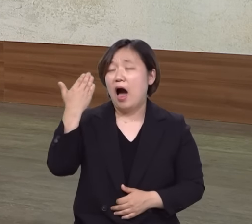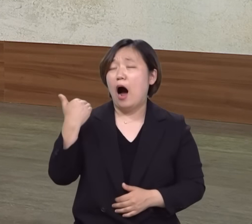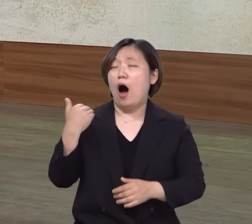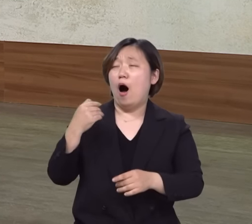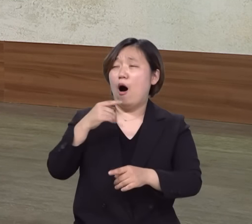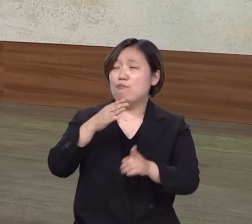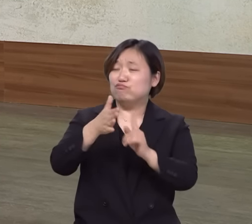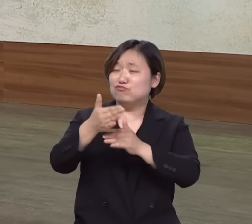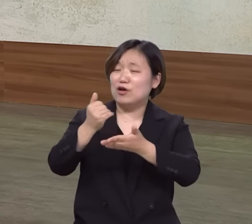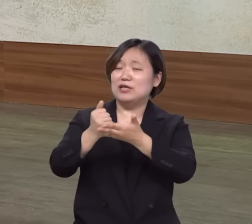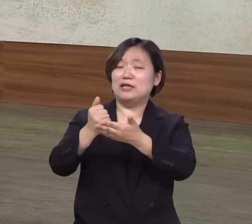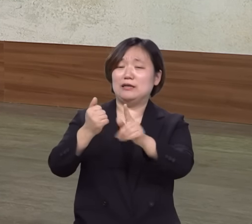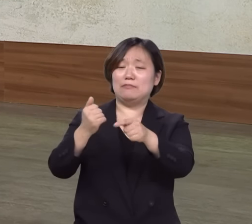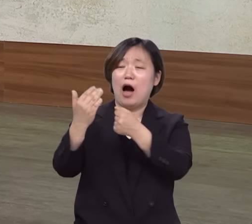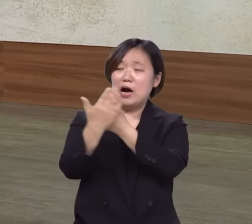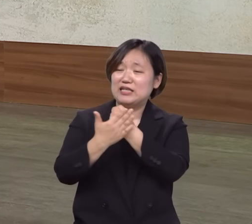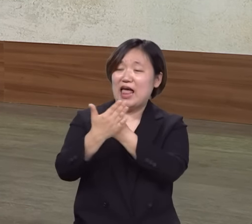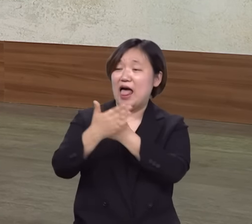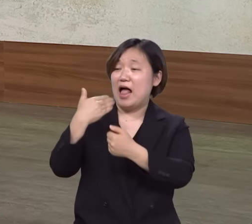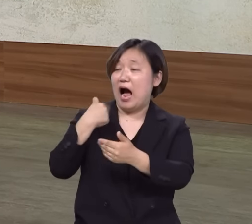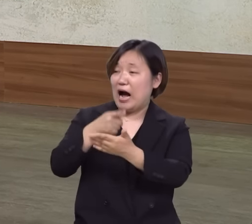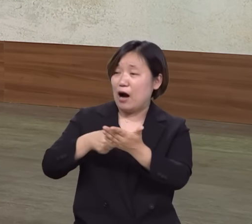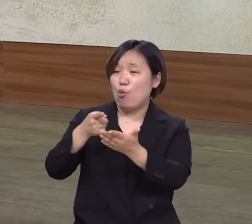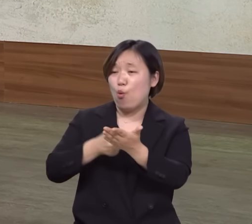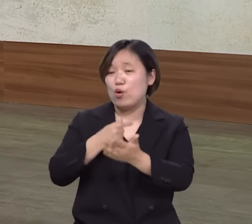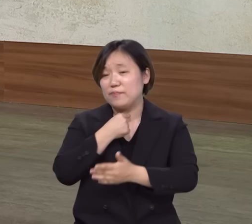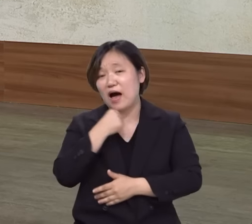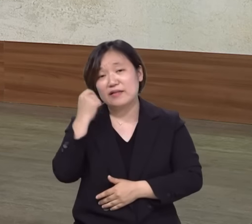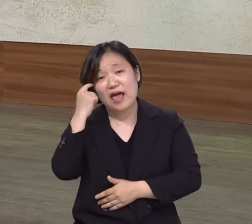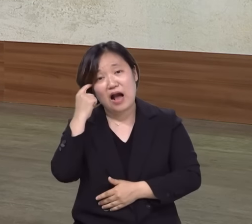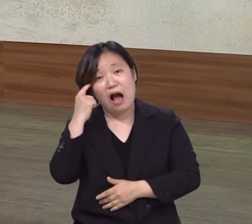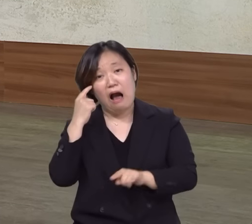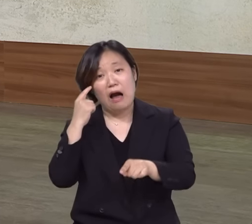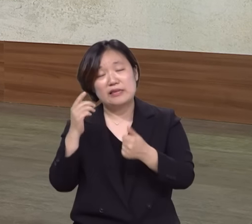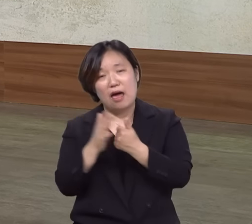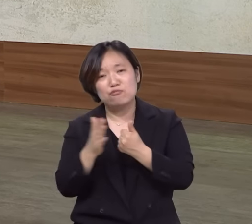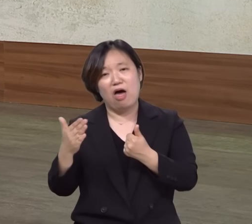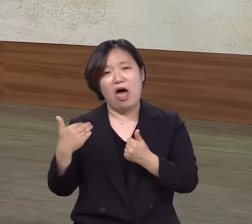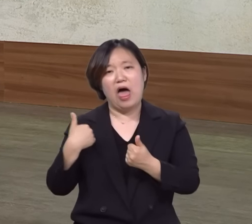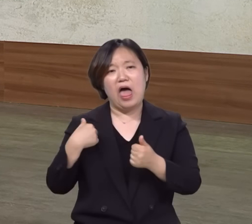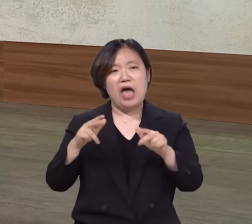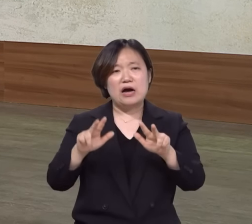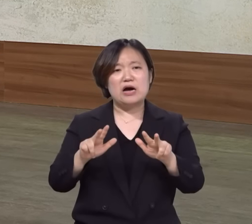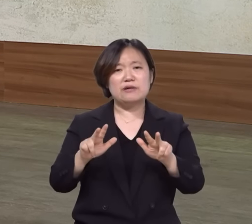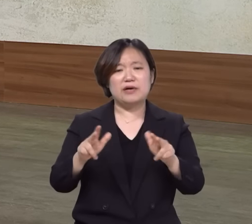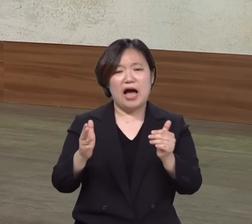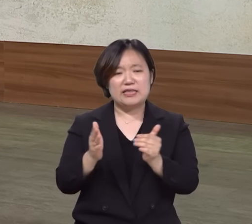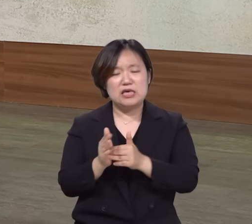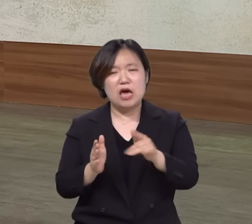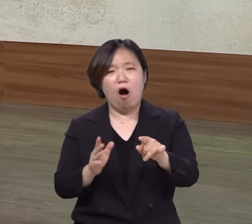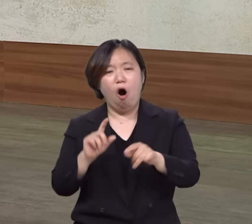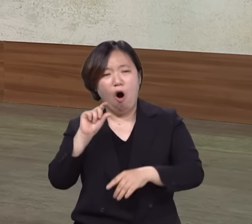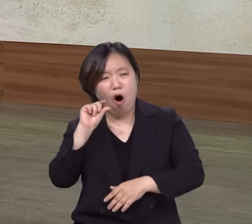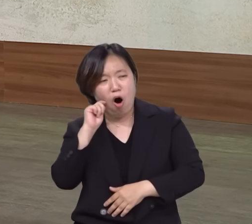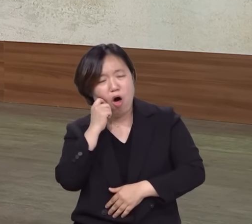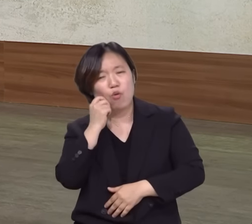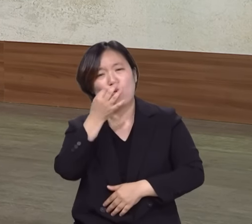은혜를 갚겠다는 그 마음이 있어서인지 그 거칠고 힘든 환경과 조건과 상황